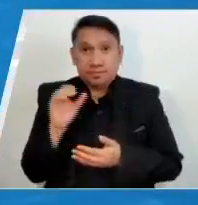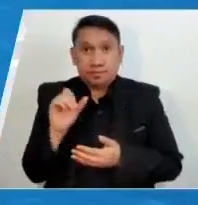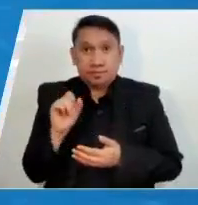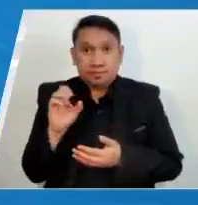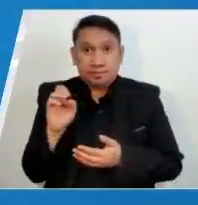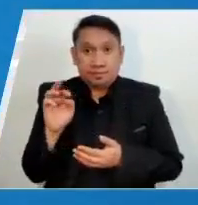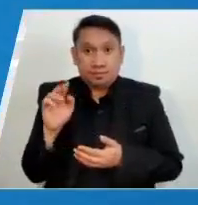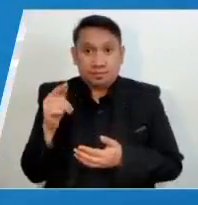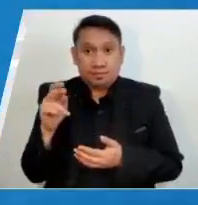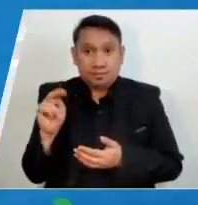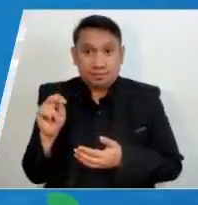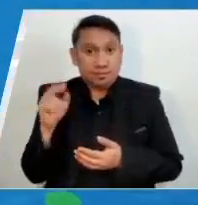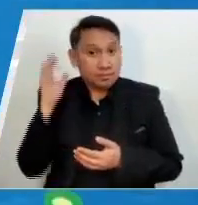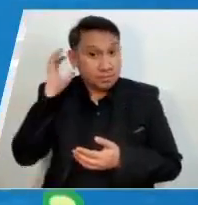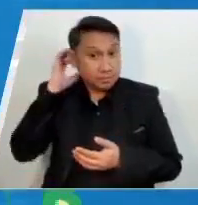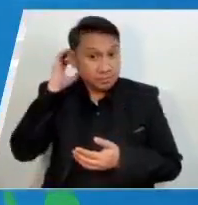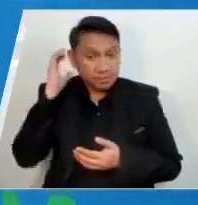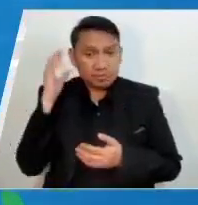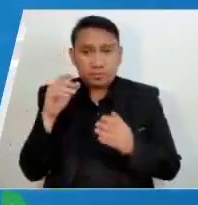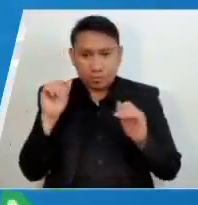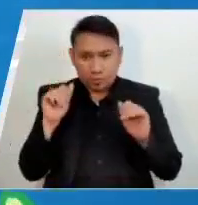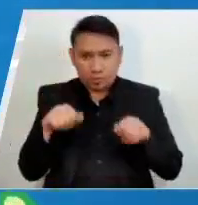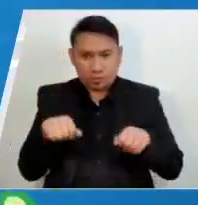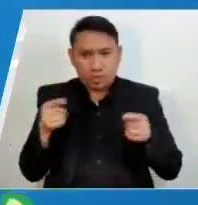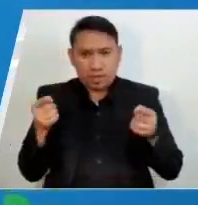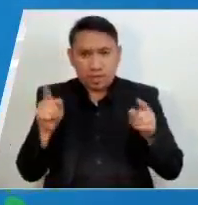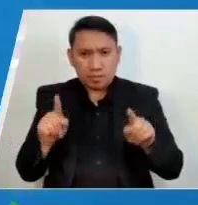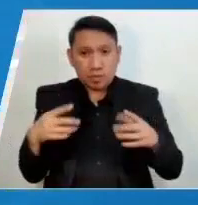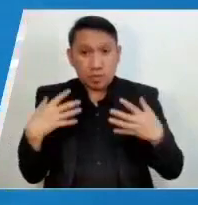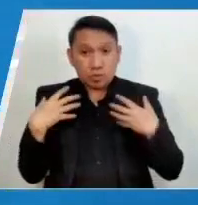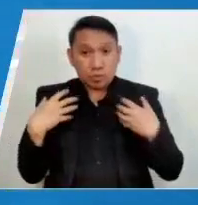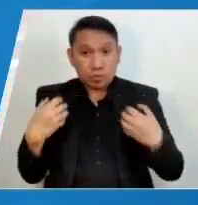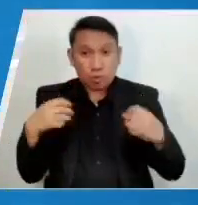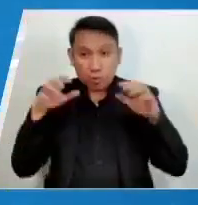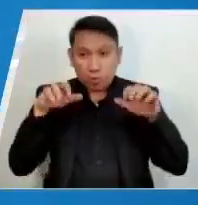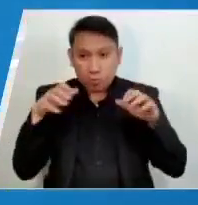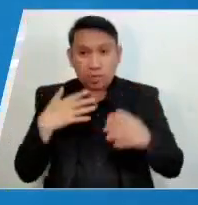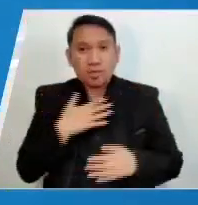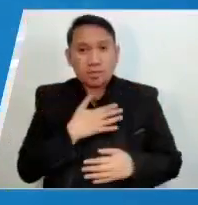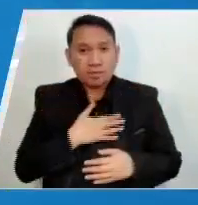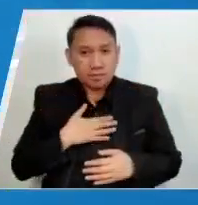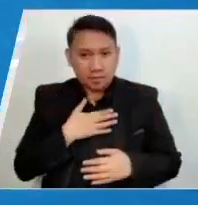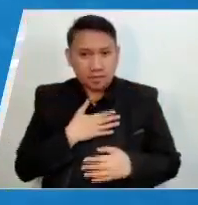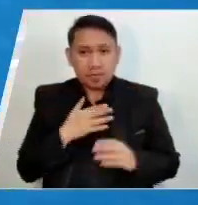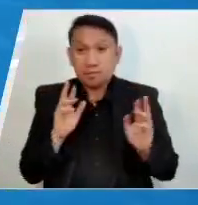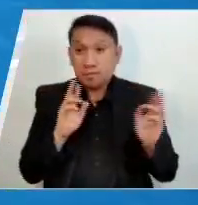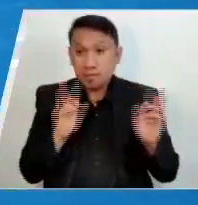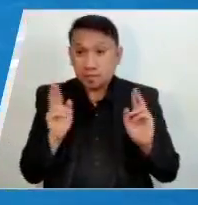Posible rin ang malalakas na ulan, kaya maging alerto pa rin sa banta ng baha.